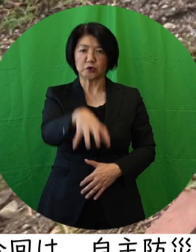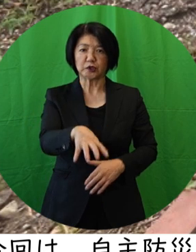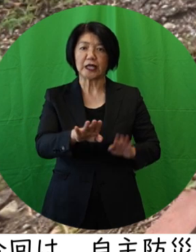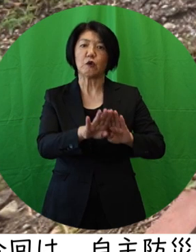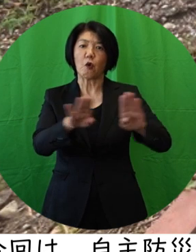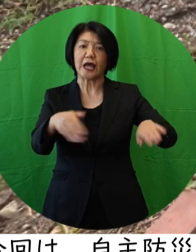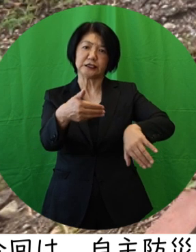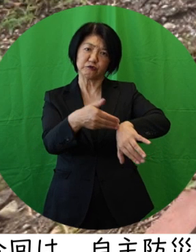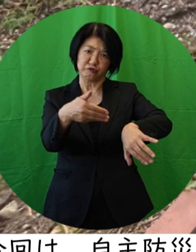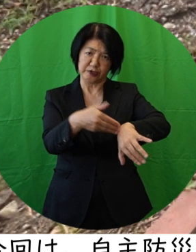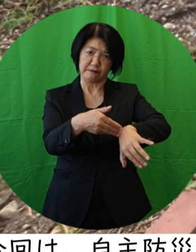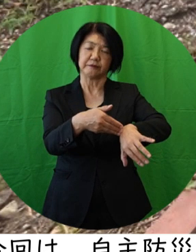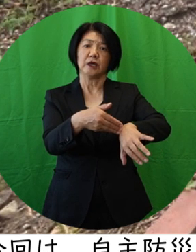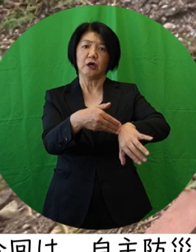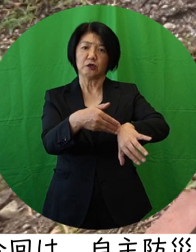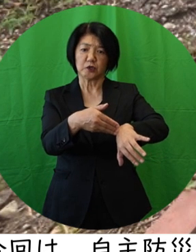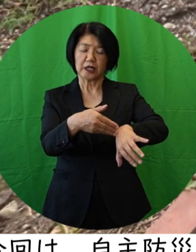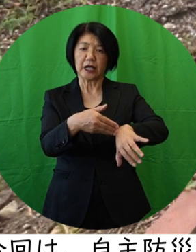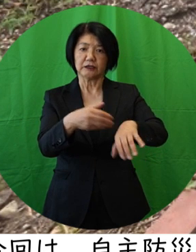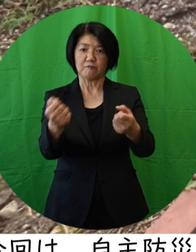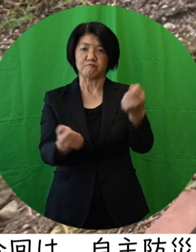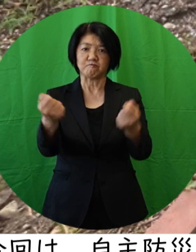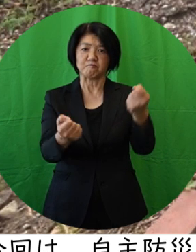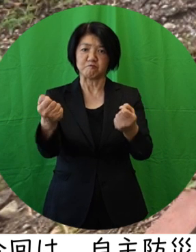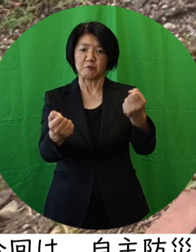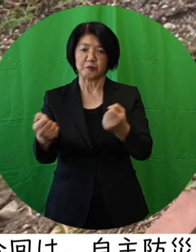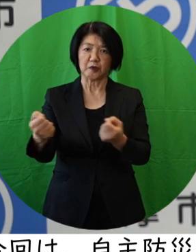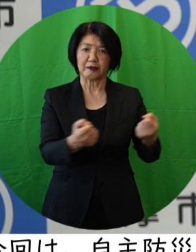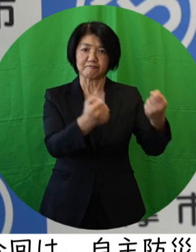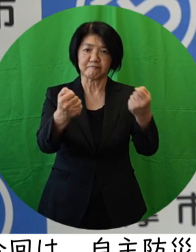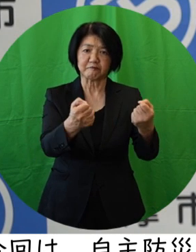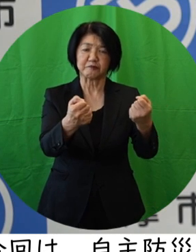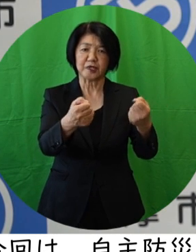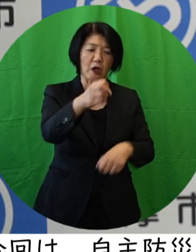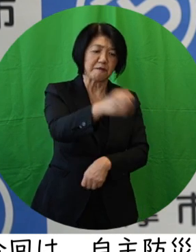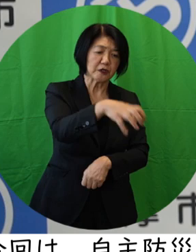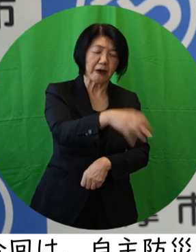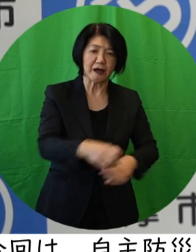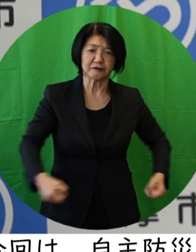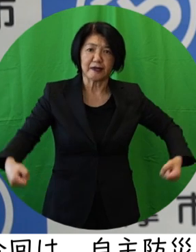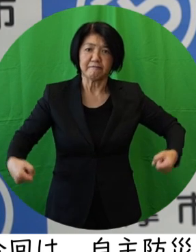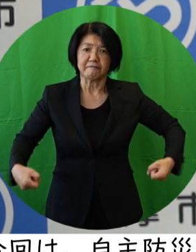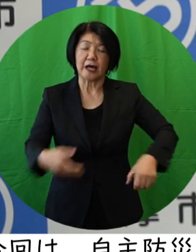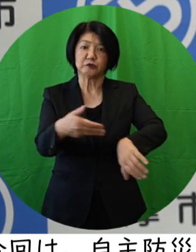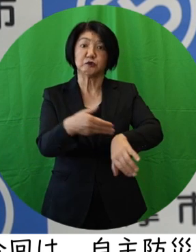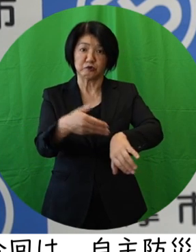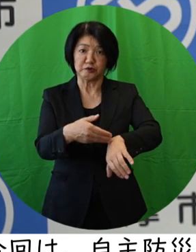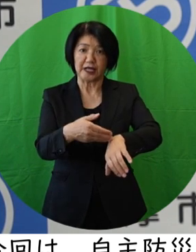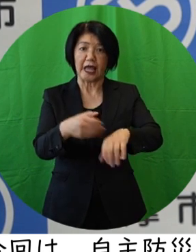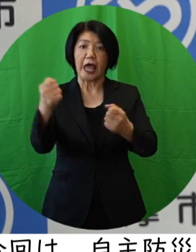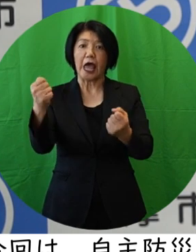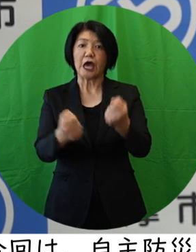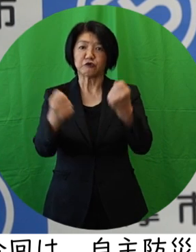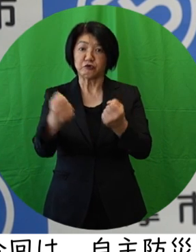訓練や給水タンクによる搬送訓練さらには車で